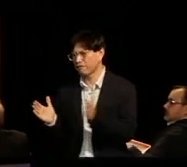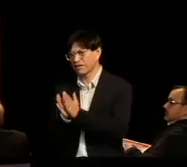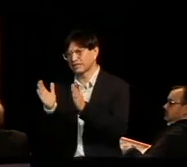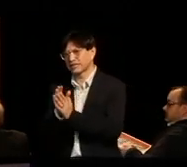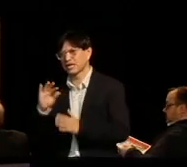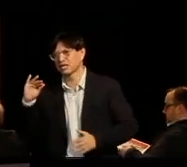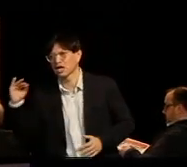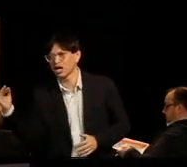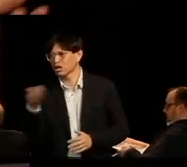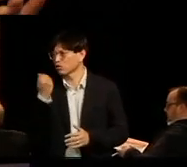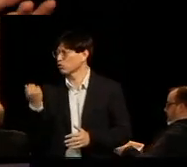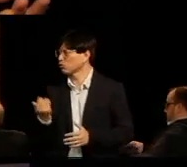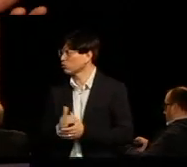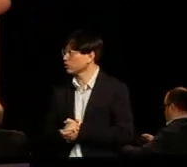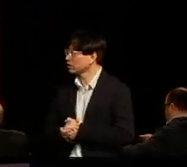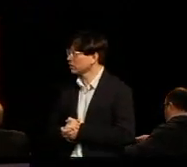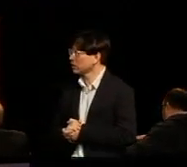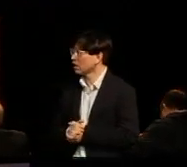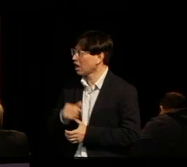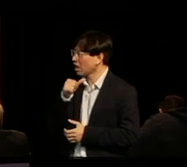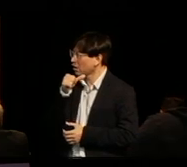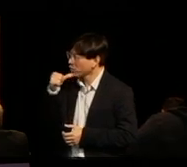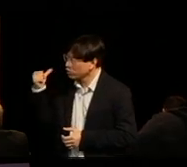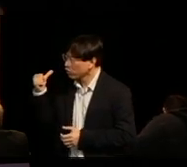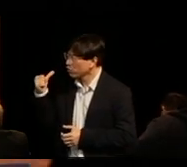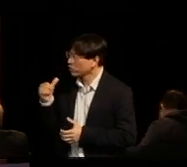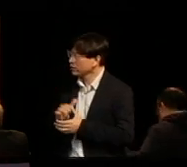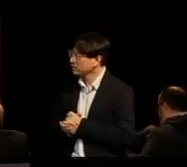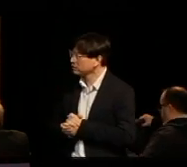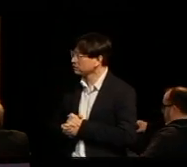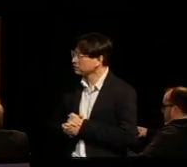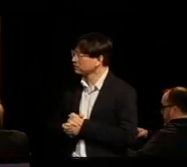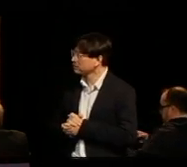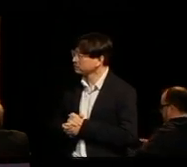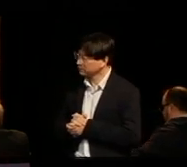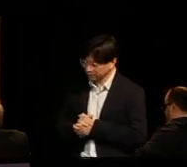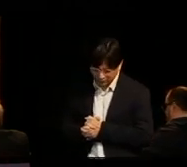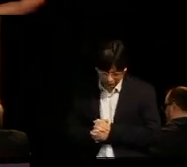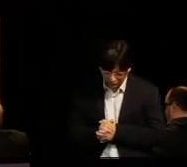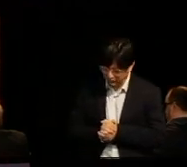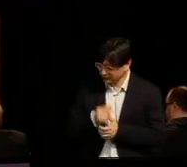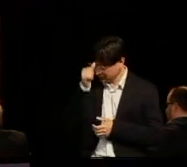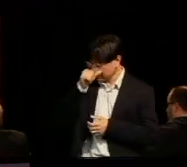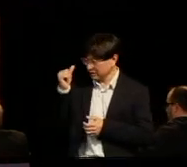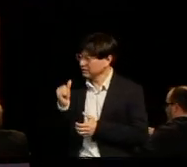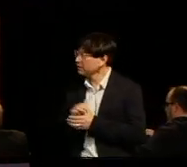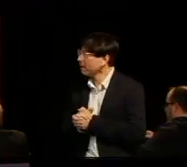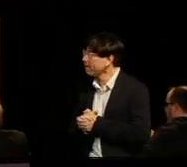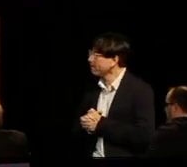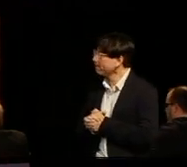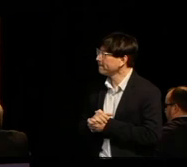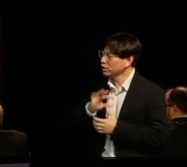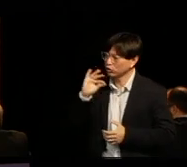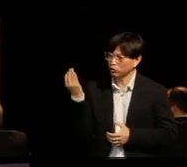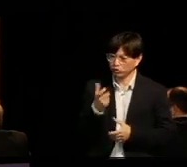quanti abbiano la grazia Certo che tutti quanti abbiamo bisogno dei sacramenti no Almeno dei sacramenti dell'iniziazione Cristiana Quelli sono la base per tutti